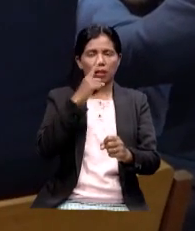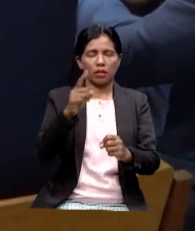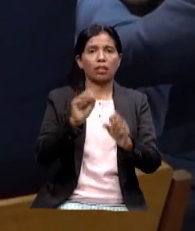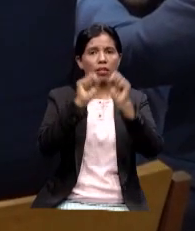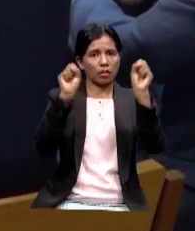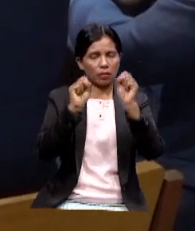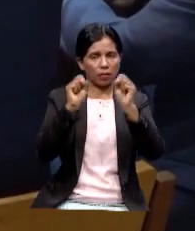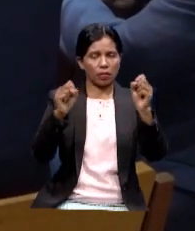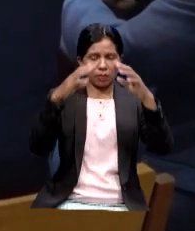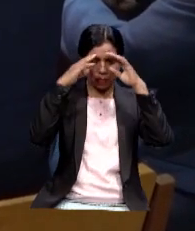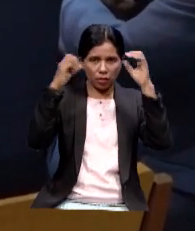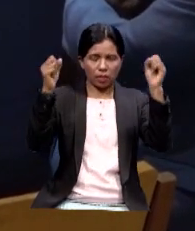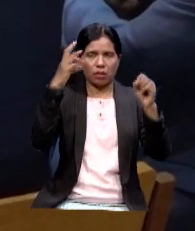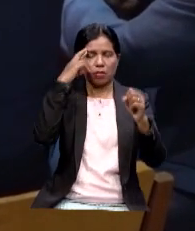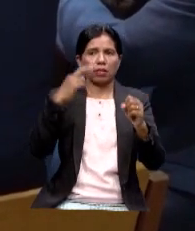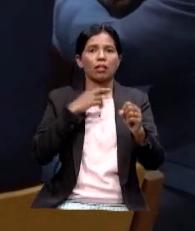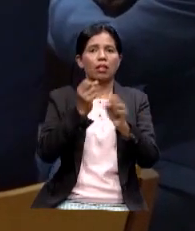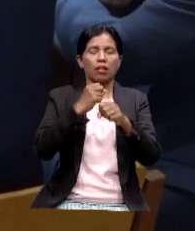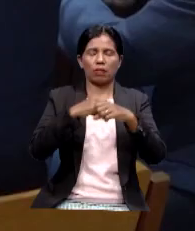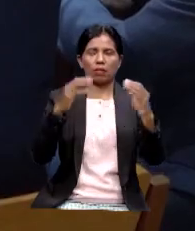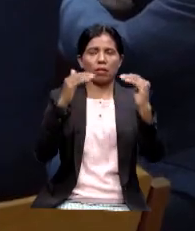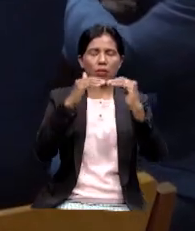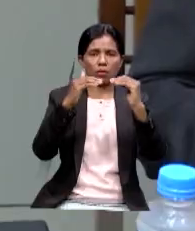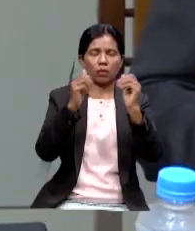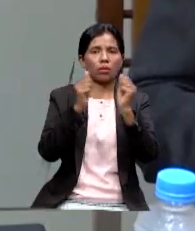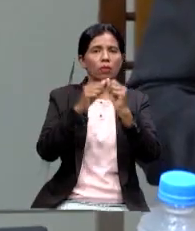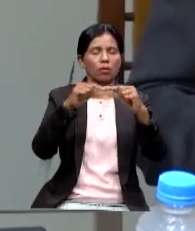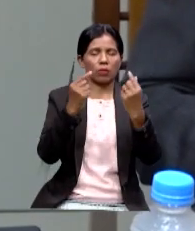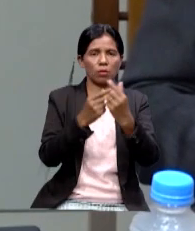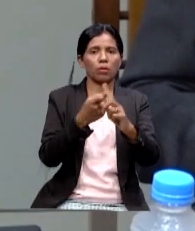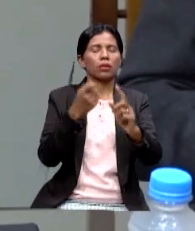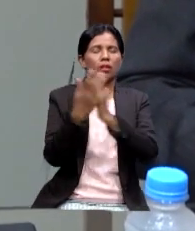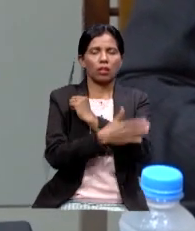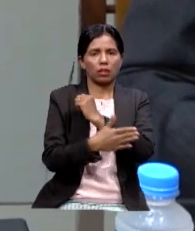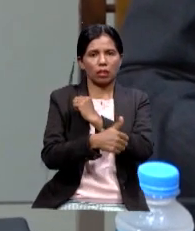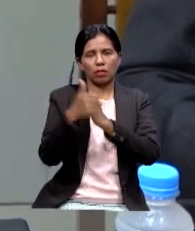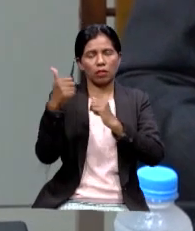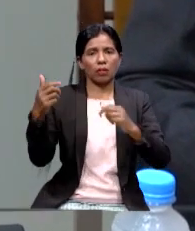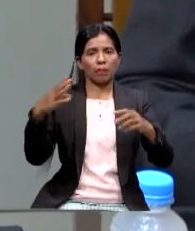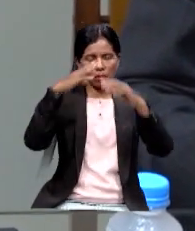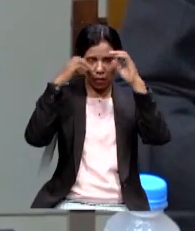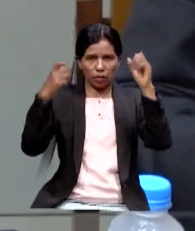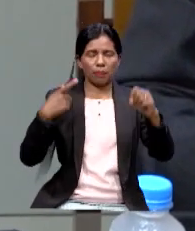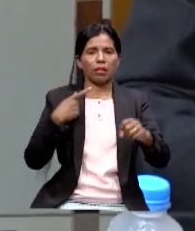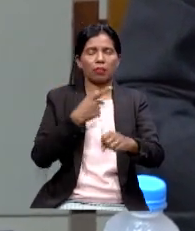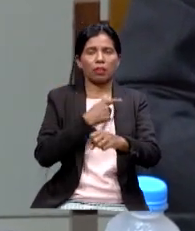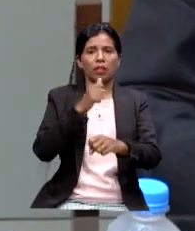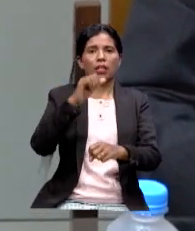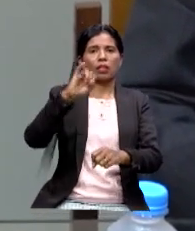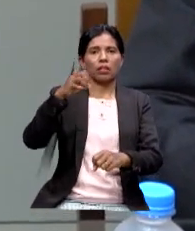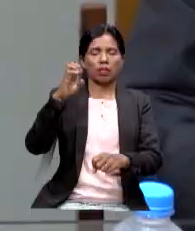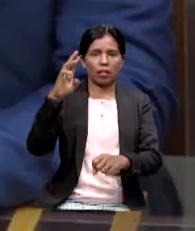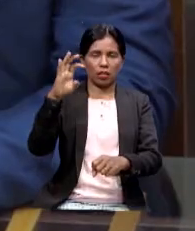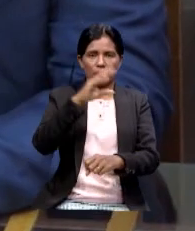sabadune presidente Ramos Horta halo encontro ho entidades Husina Sangbalum hanesan presidenti parlamentu algerianian